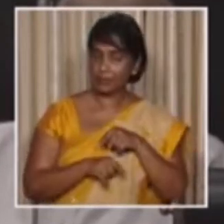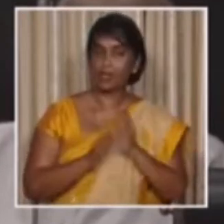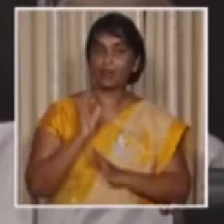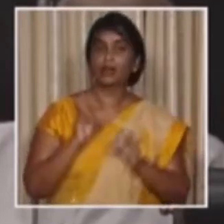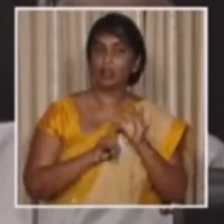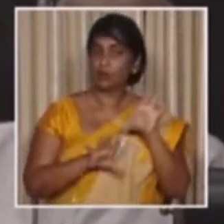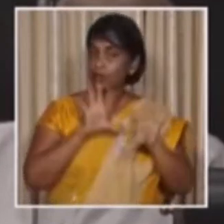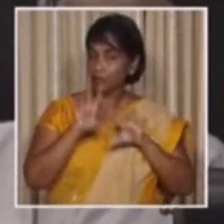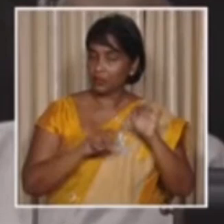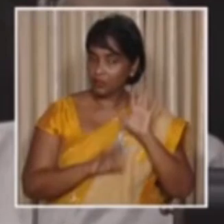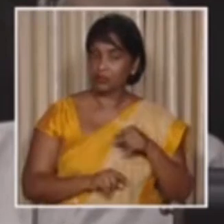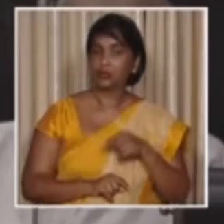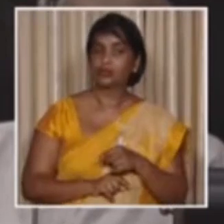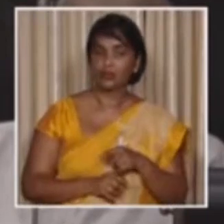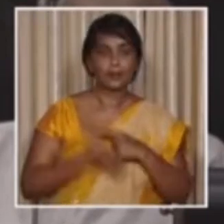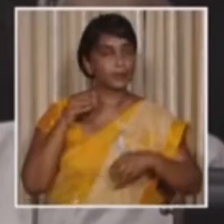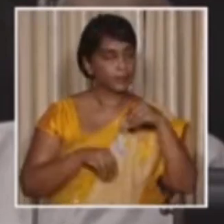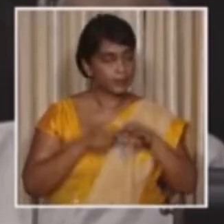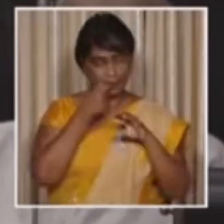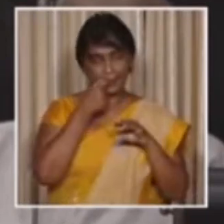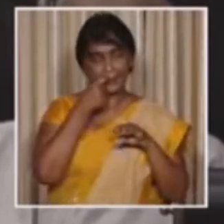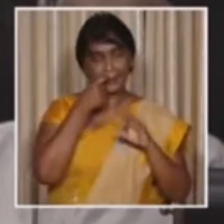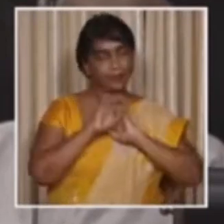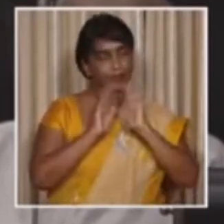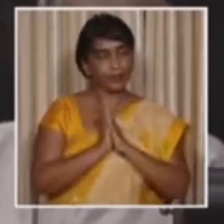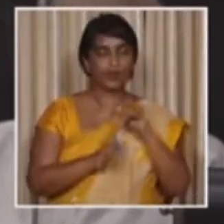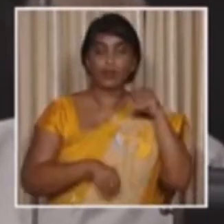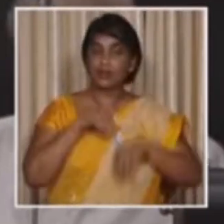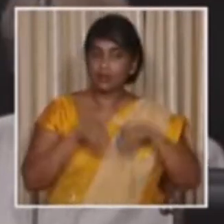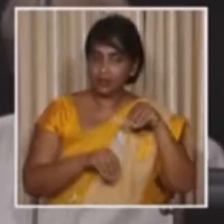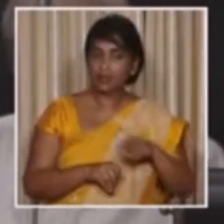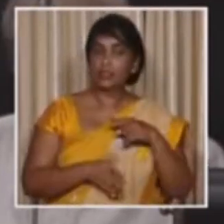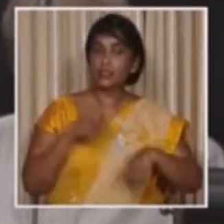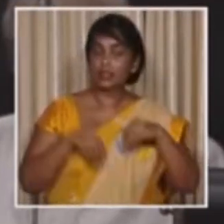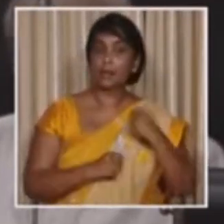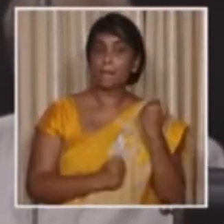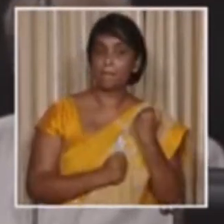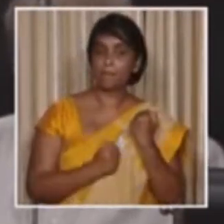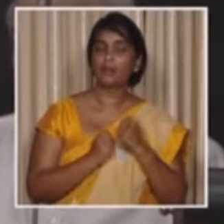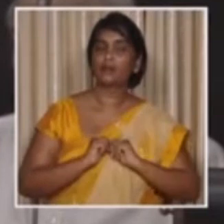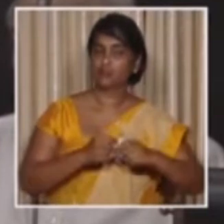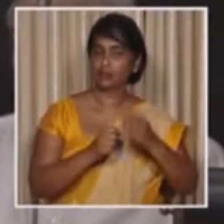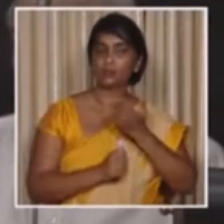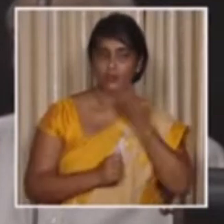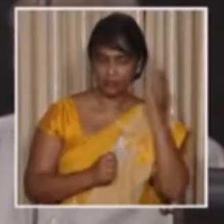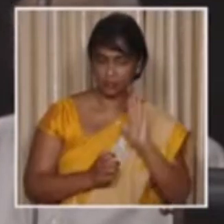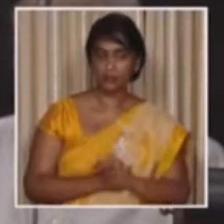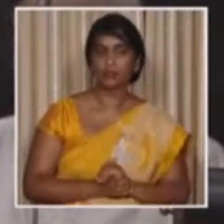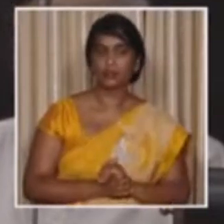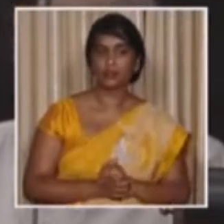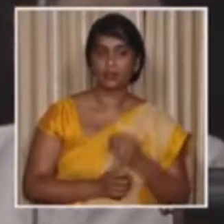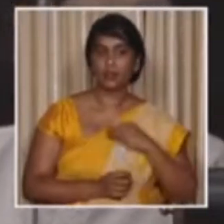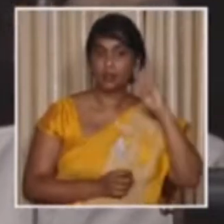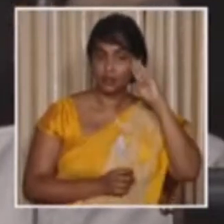මන්ත්‍රීවරුන් තෝරාපත් කිරීමේ මැතිවරණයේදී සෑම ජනමත විචාරණයේදී ඡන්ද බලය ක්‍රියාත්මක කළ හැකි විය යුත්තේ මන්